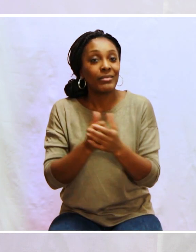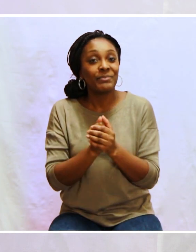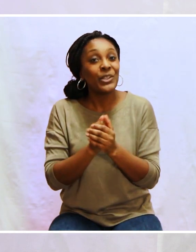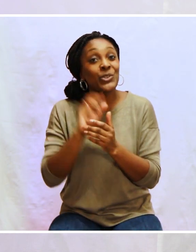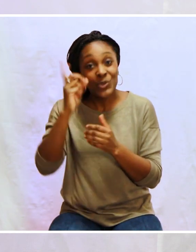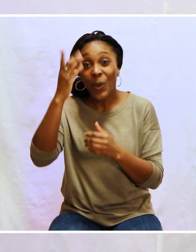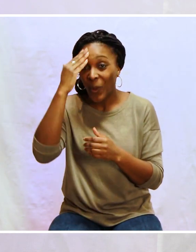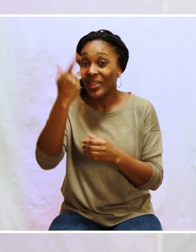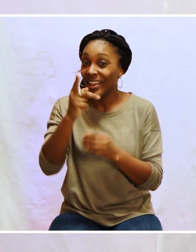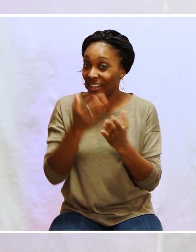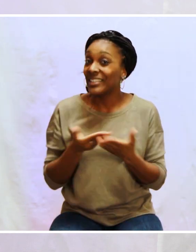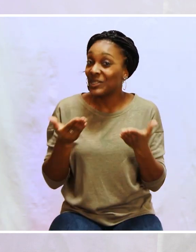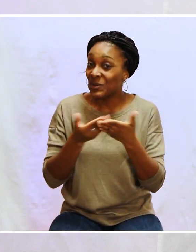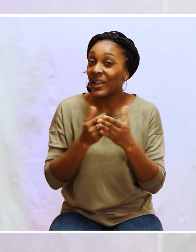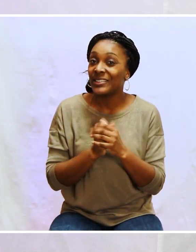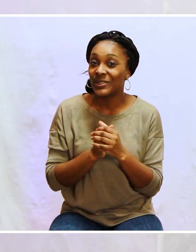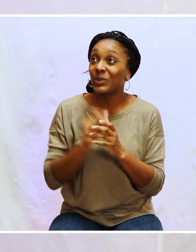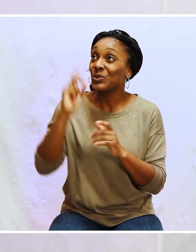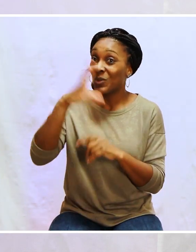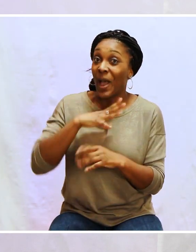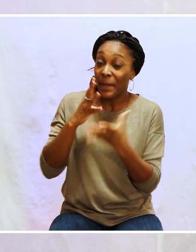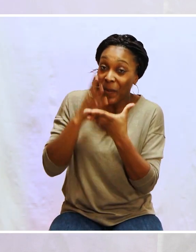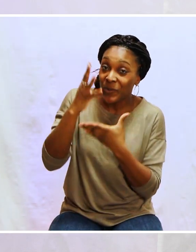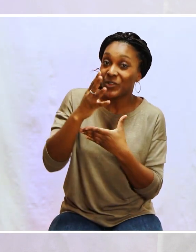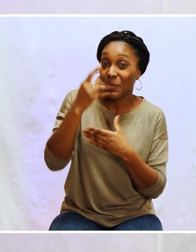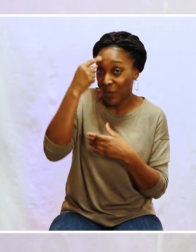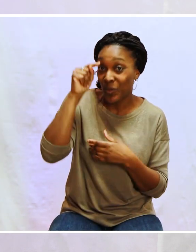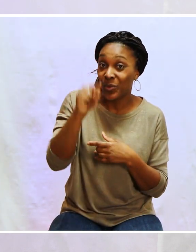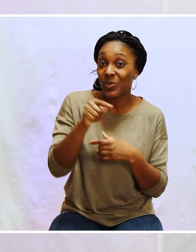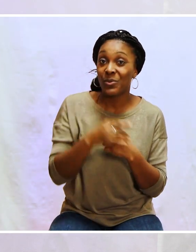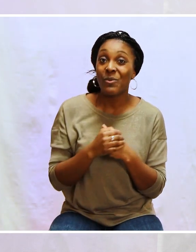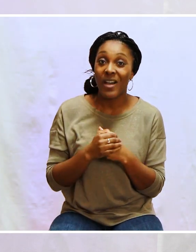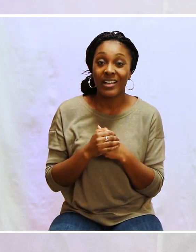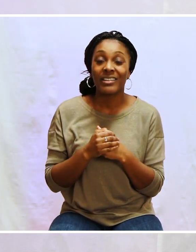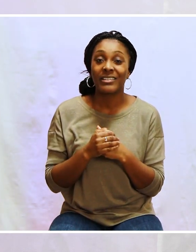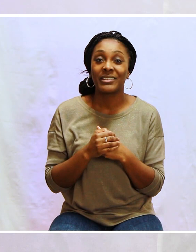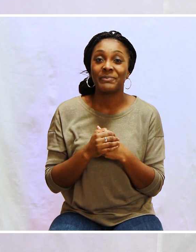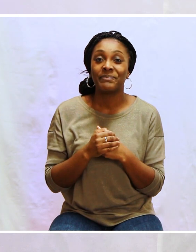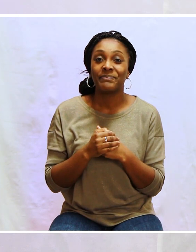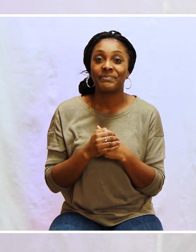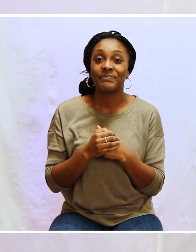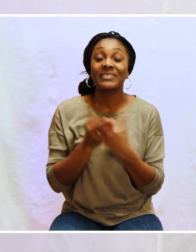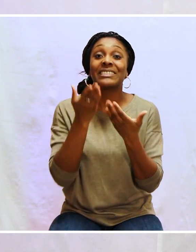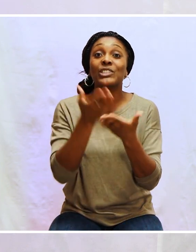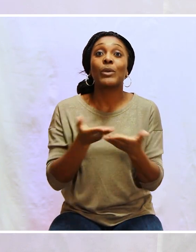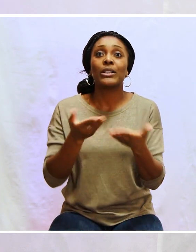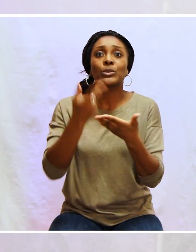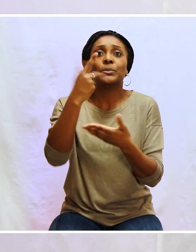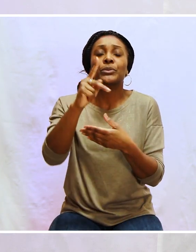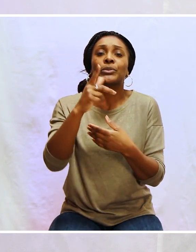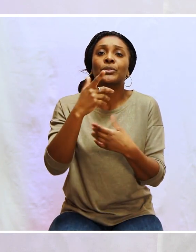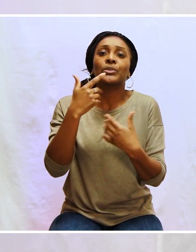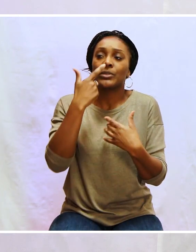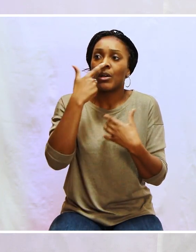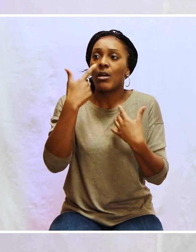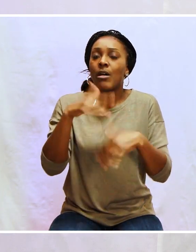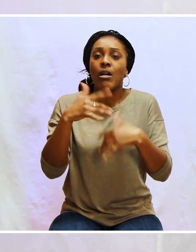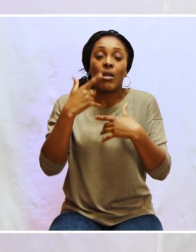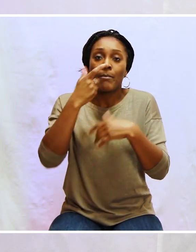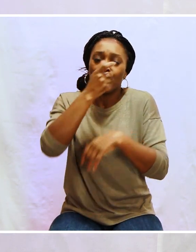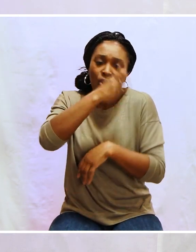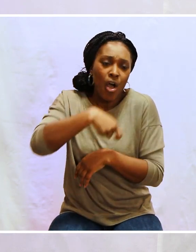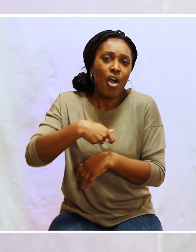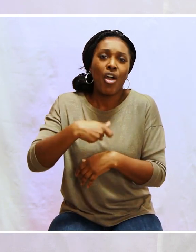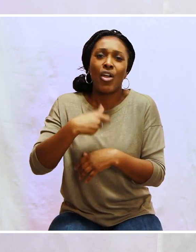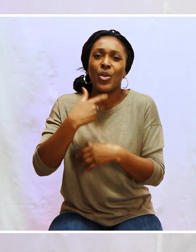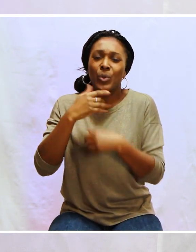ta situation d'aujourd'hui, mais Dieu a un projet derrière pour toi. C'est que de cela, eh bien, de quelque chose qui t'amène peut-être eh bien, du deuil